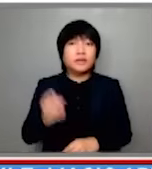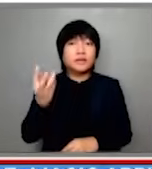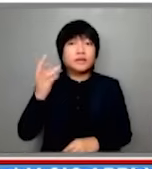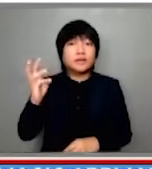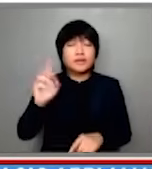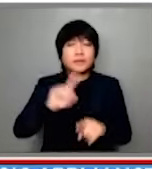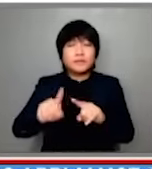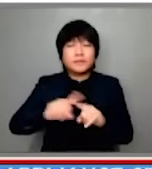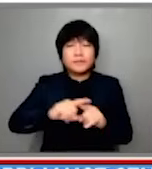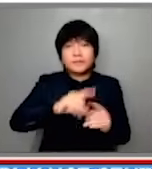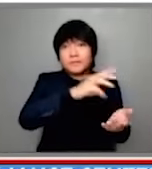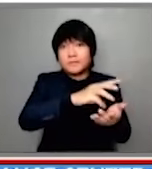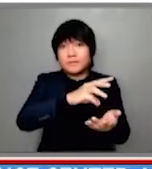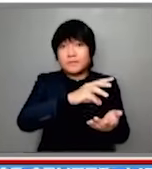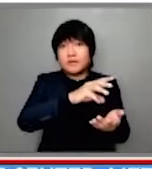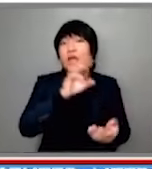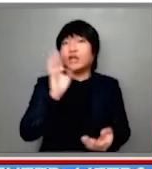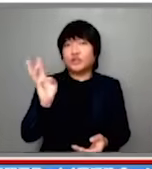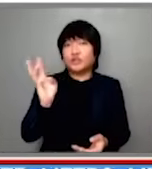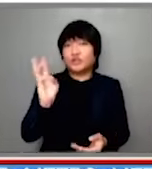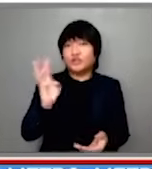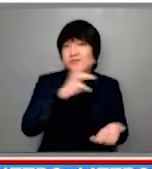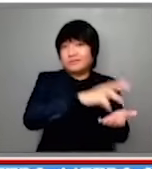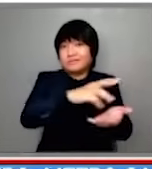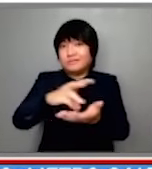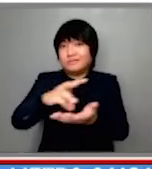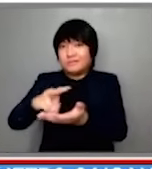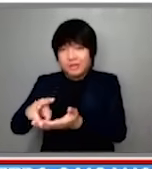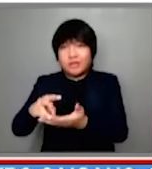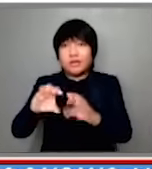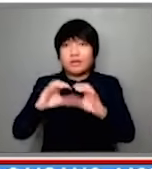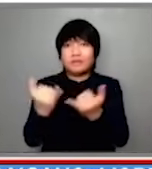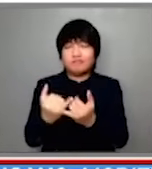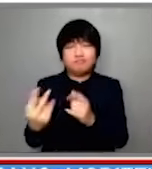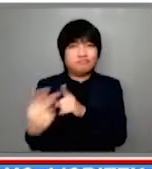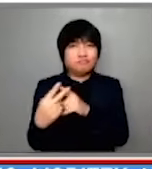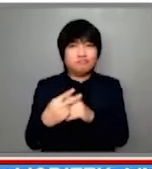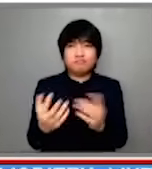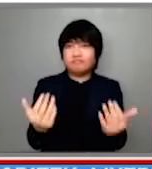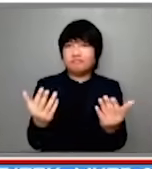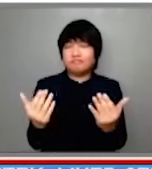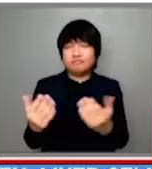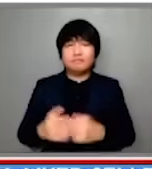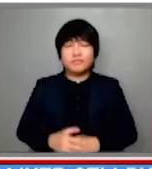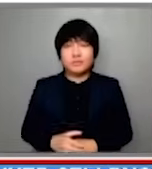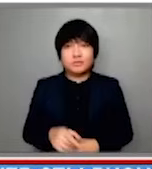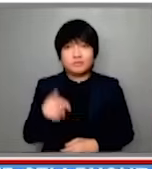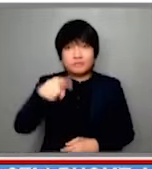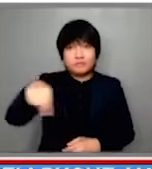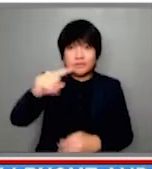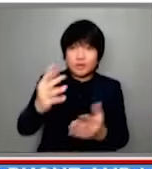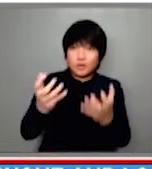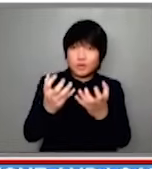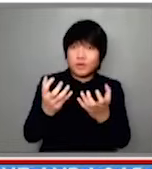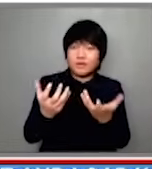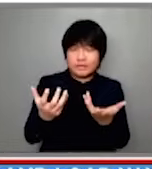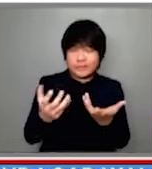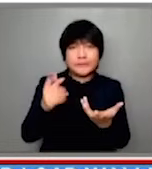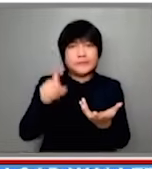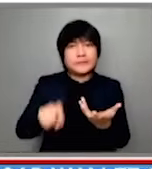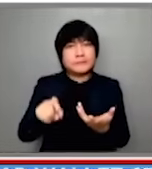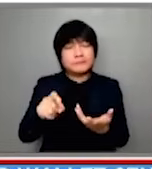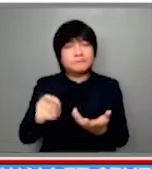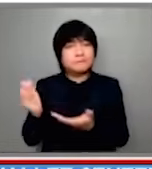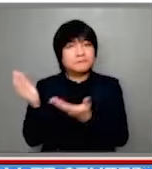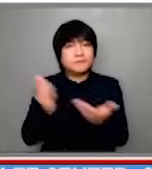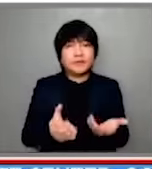naghihintay, hatid ang mahigit 7,000 job vacancies. Sa mga interesado, siguraduhin may dala kayong resume at iba